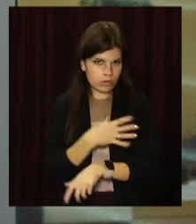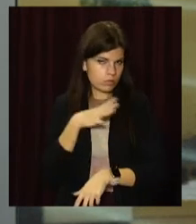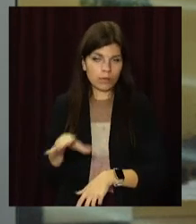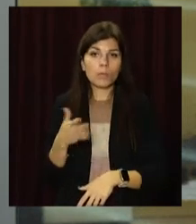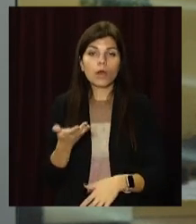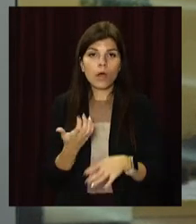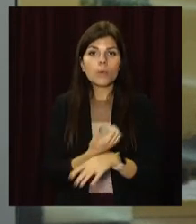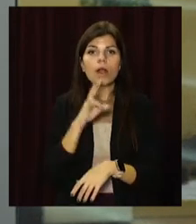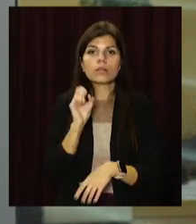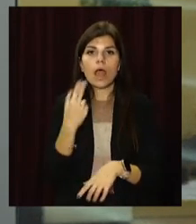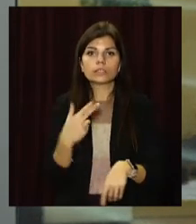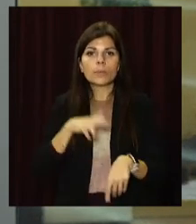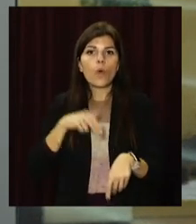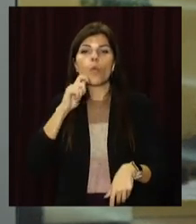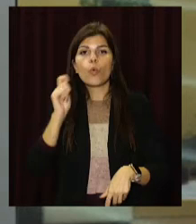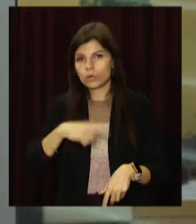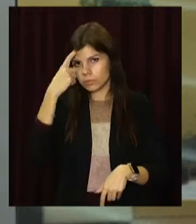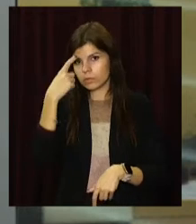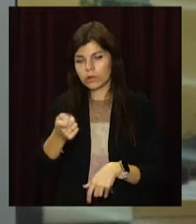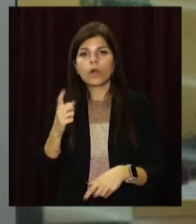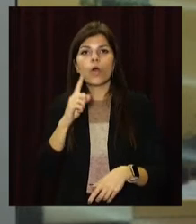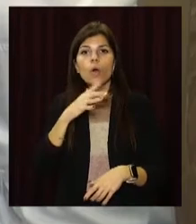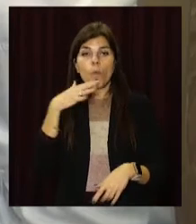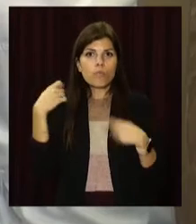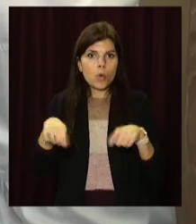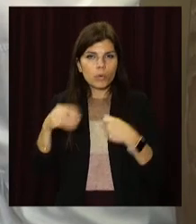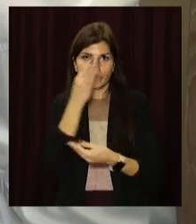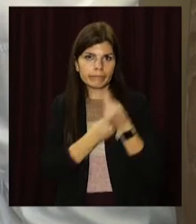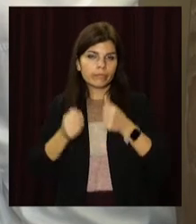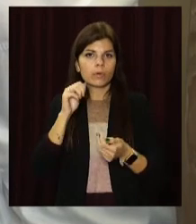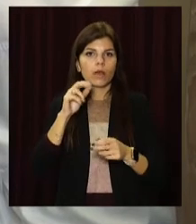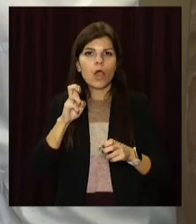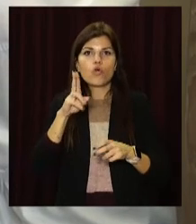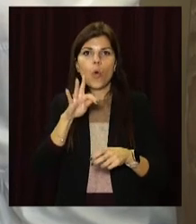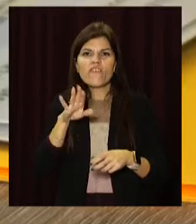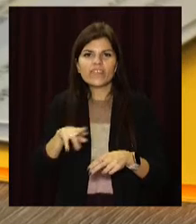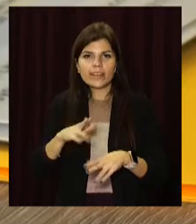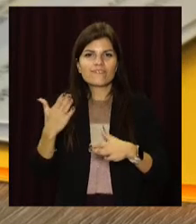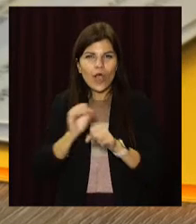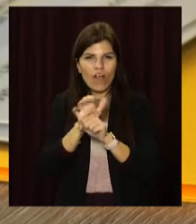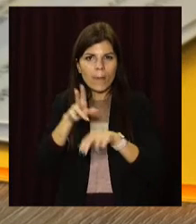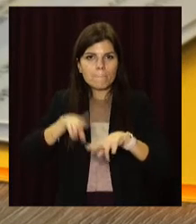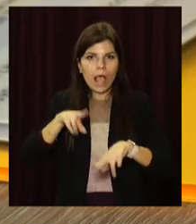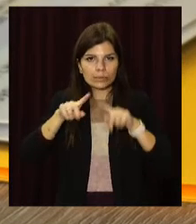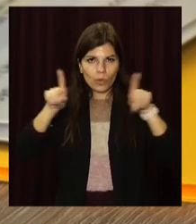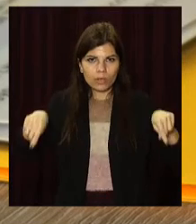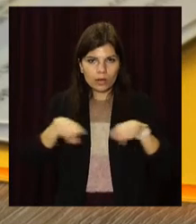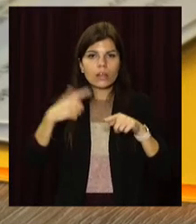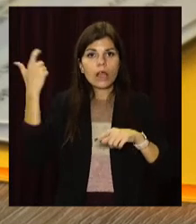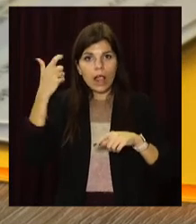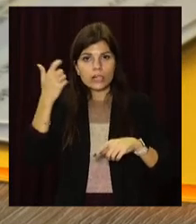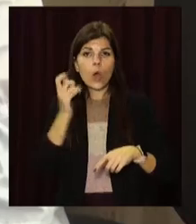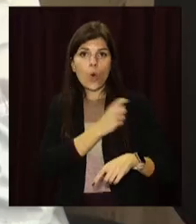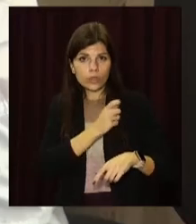слідчому управлінні Нацполіції України. В антилідерах з продажу підроблених ковід-паспортів разом з нашою областю – Харківська